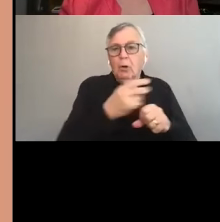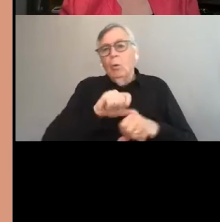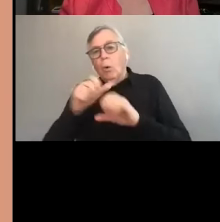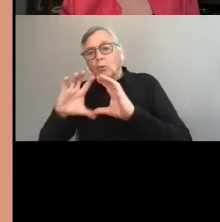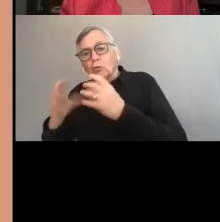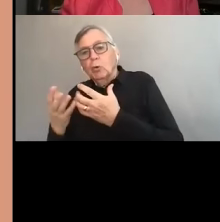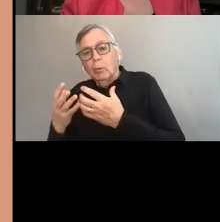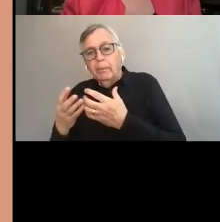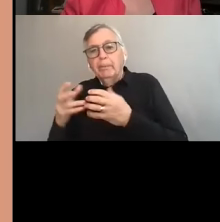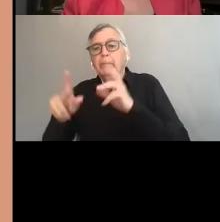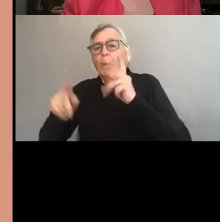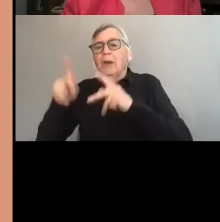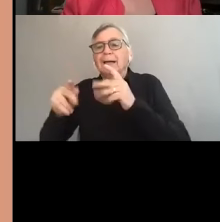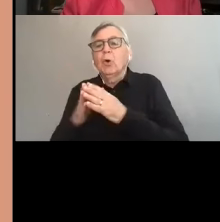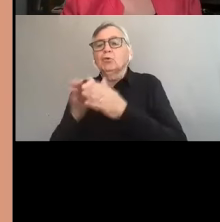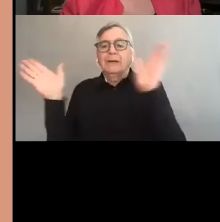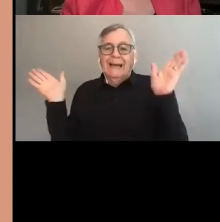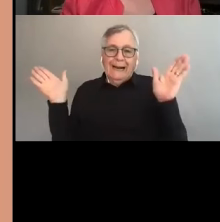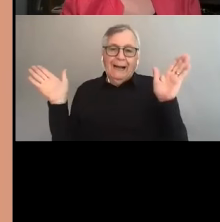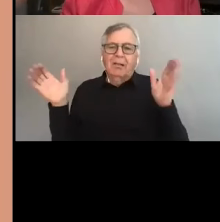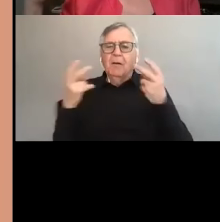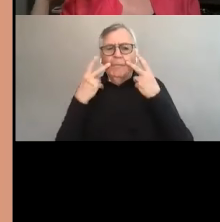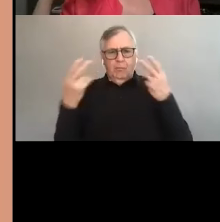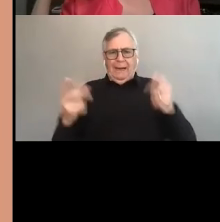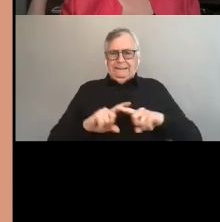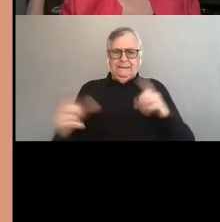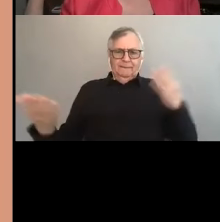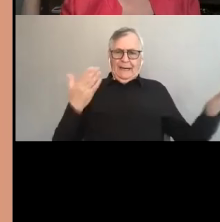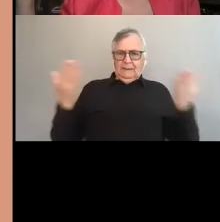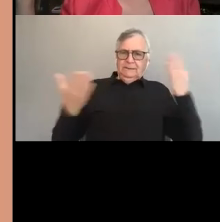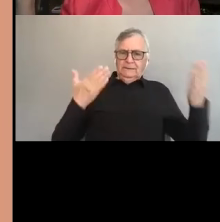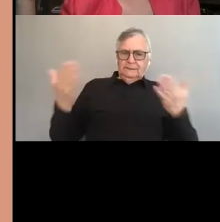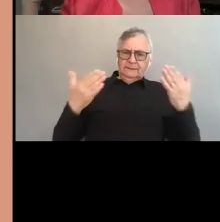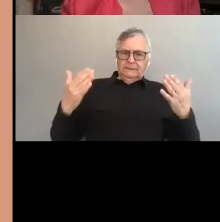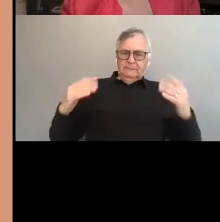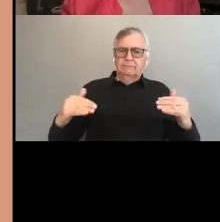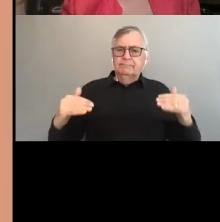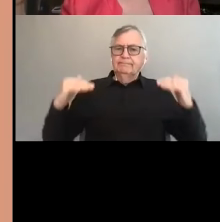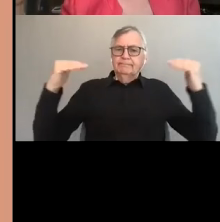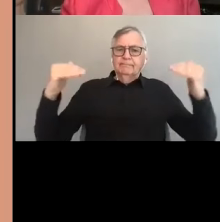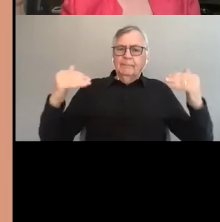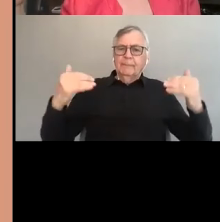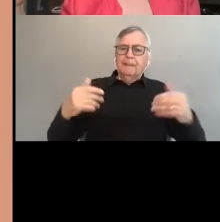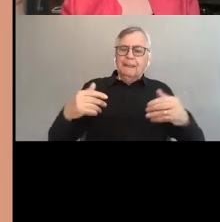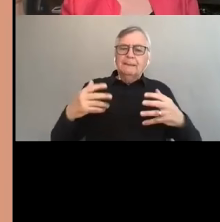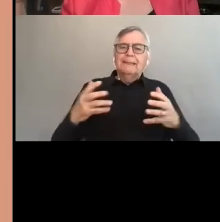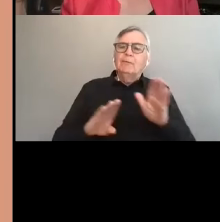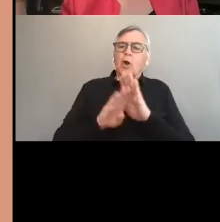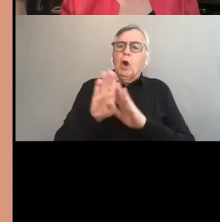étudie présentement de la population générale pour voir s'il y a une différence dans la grandeur du titre d'anticorps qu'on